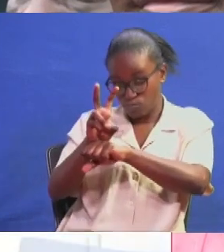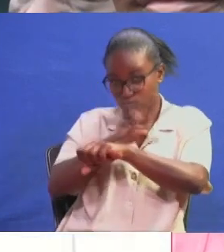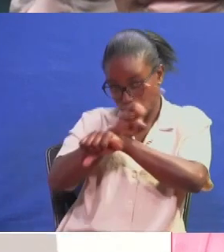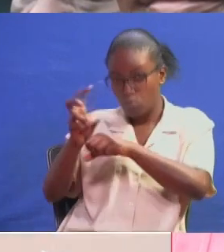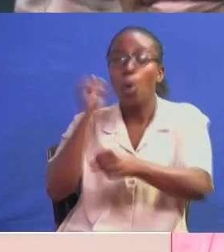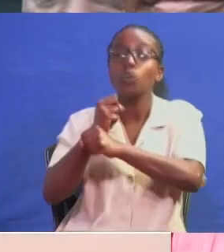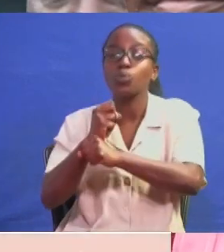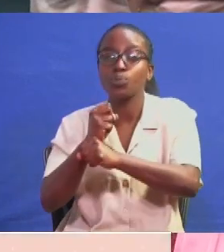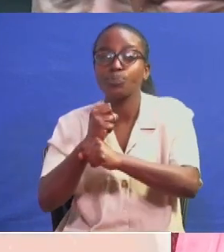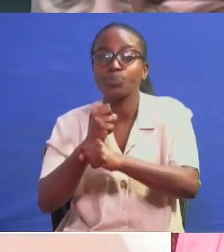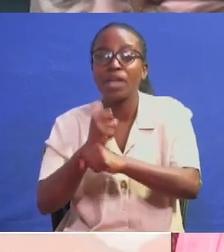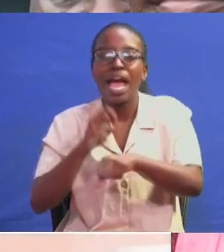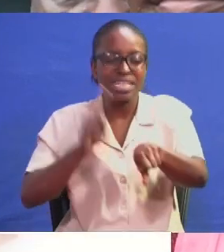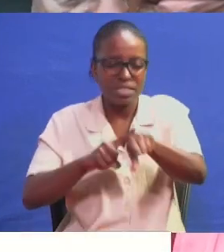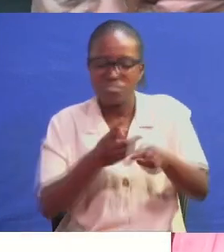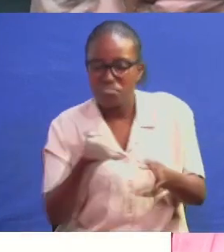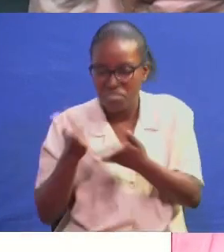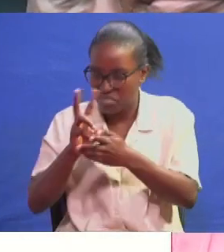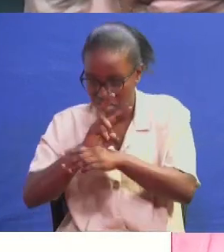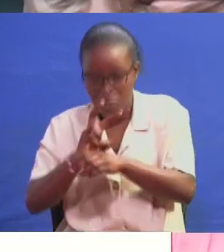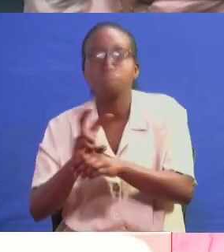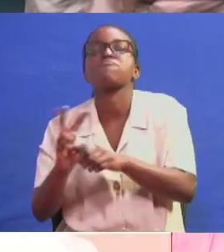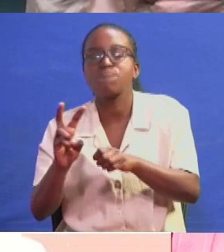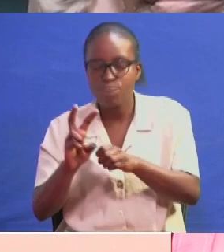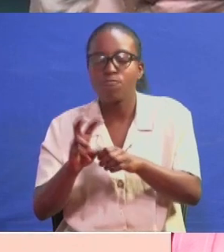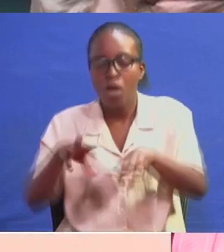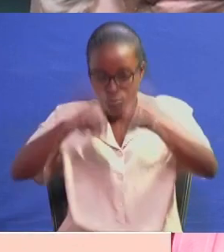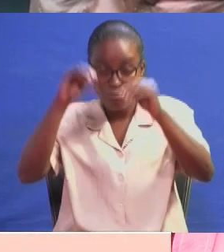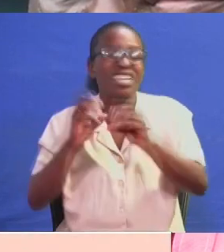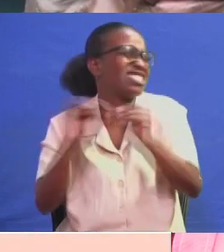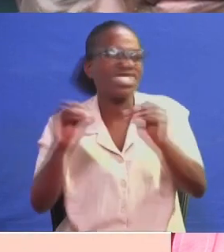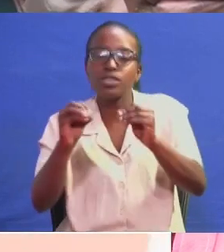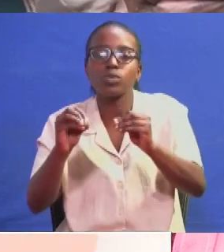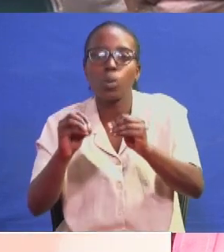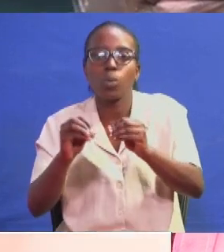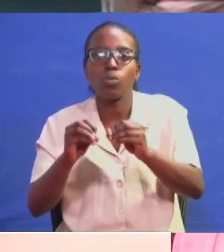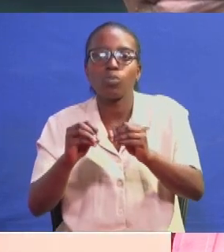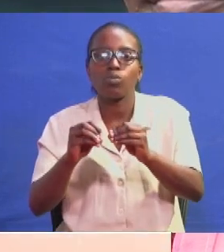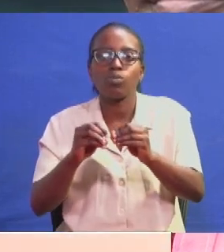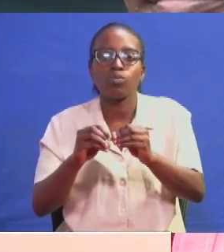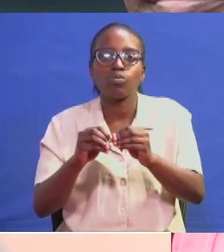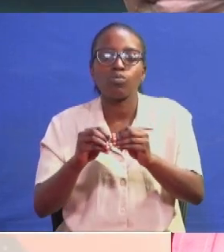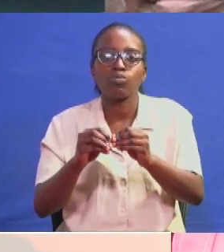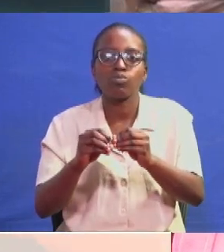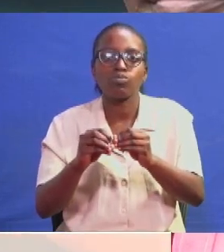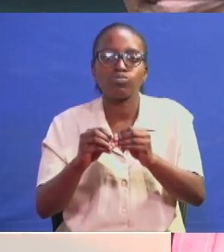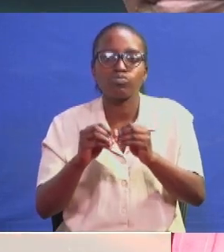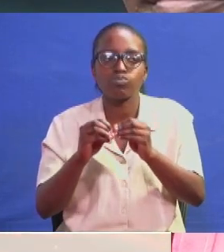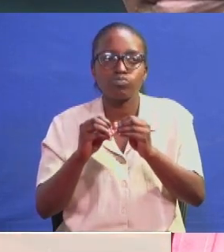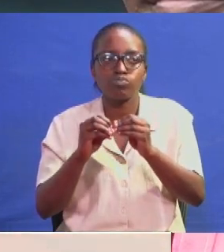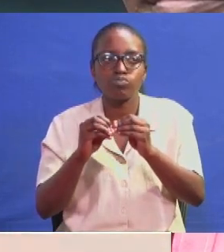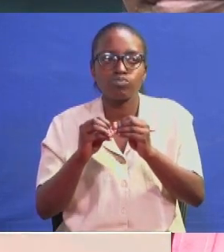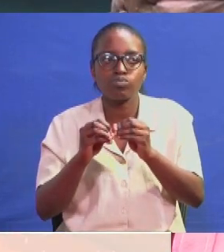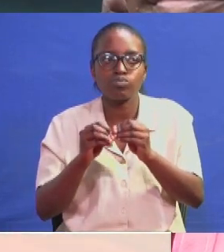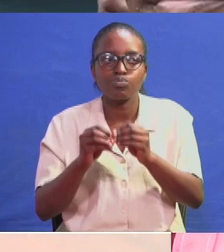upelelezi, hatujawapata wale walihusika. Tukiwapata, tutawashtaki kulingana na sheria vile iko. Kilichoko ni